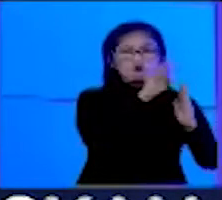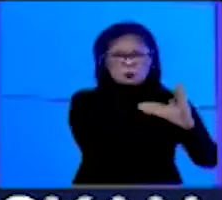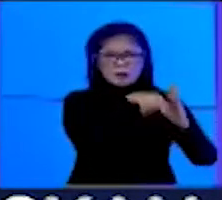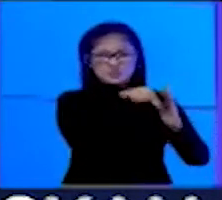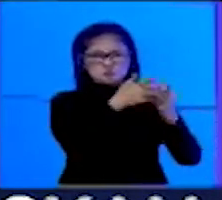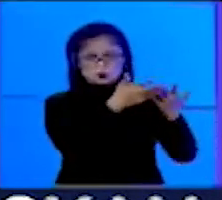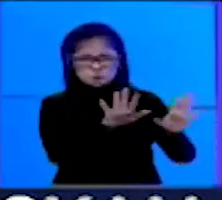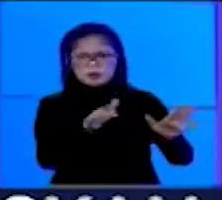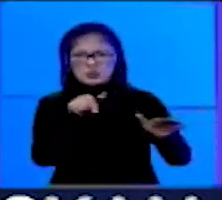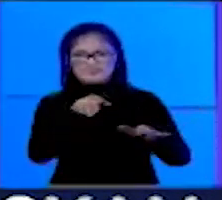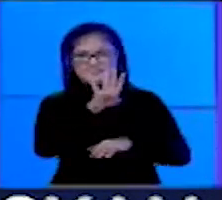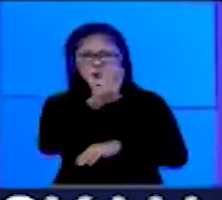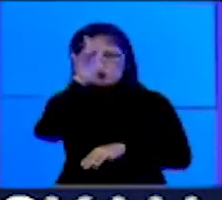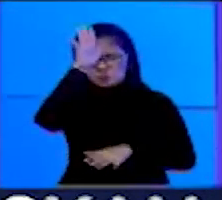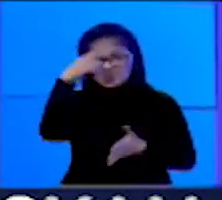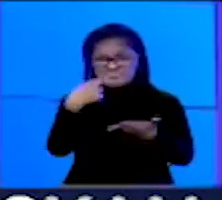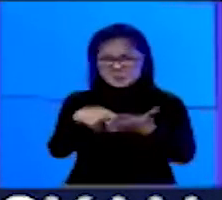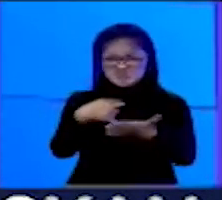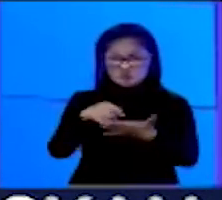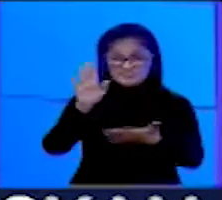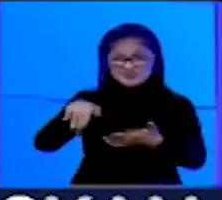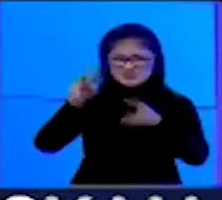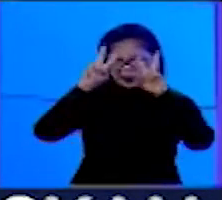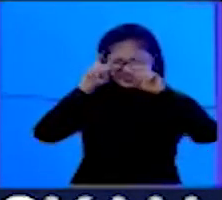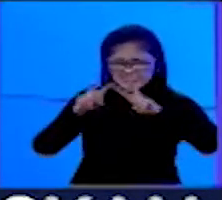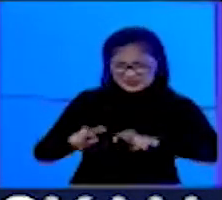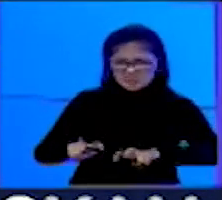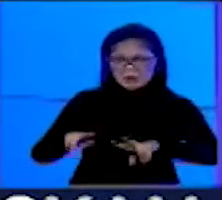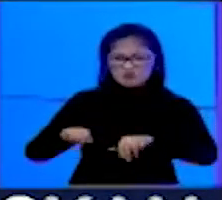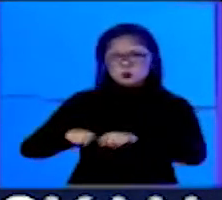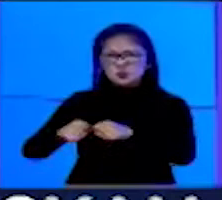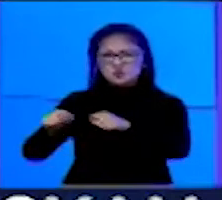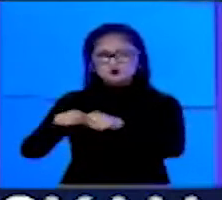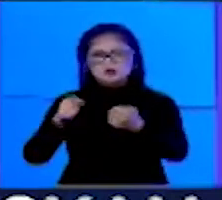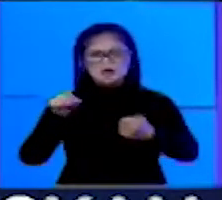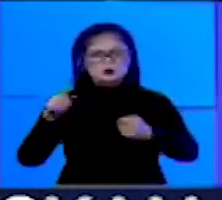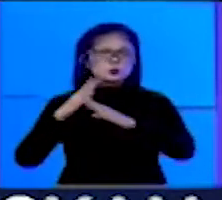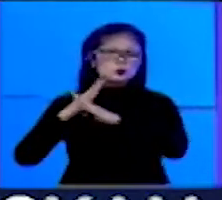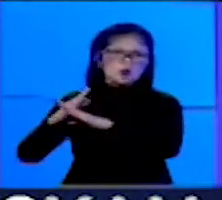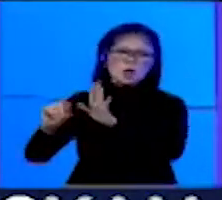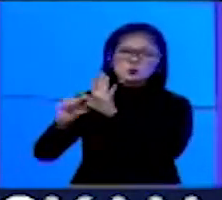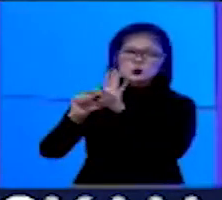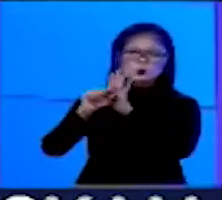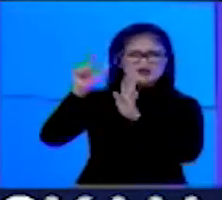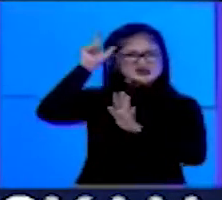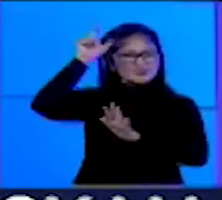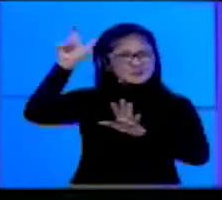merupakan mahasiswa masih menjalani pemeriksaan terkait perusakan yang dilakukan saat aksi penolakan Undang-Undang Cipta Kerja.